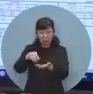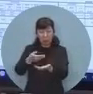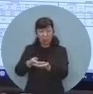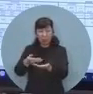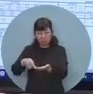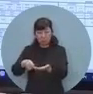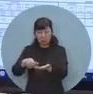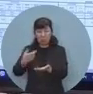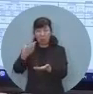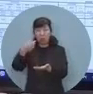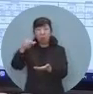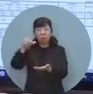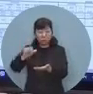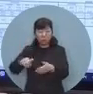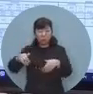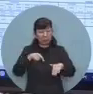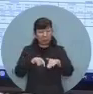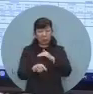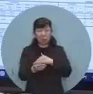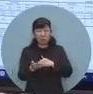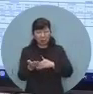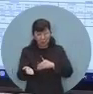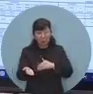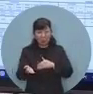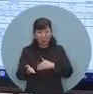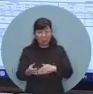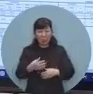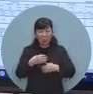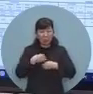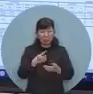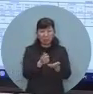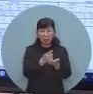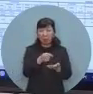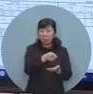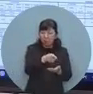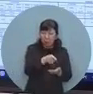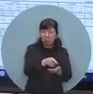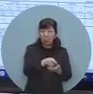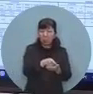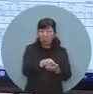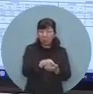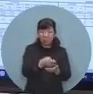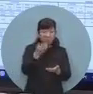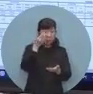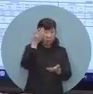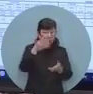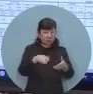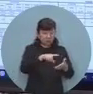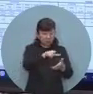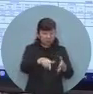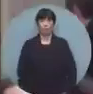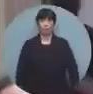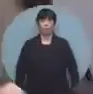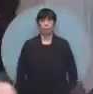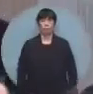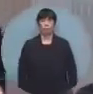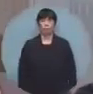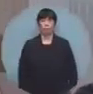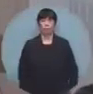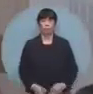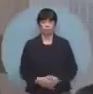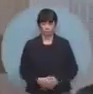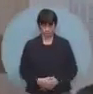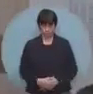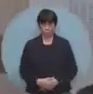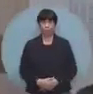65で極めてあの雨量としては少ないんですねなんでハザードマップの方がえ浸水予想区域が狭いんでしょうか伺いますえさ